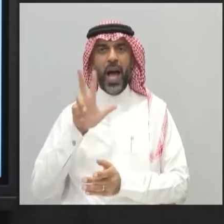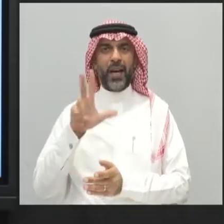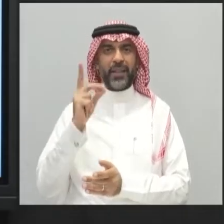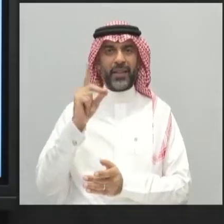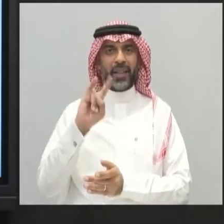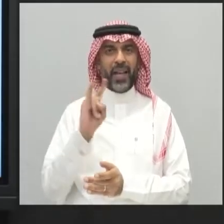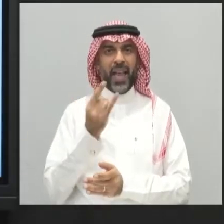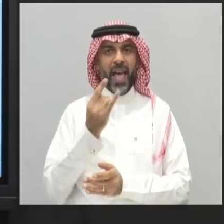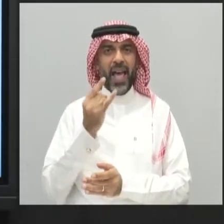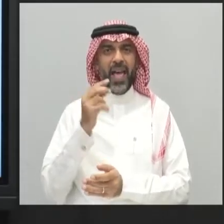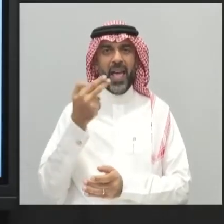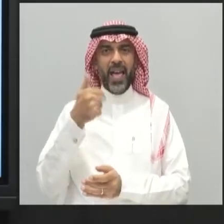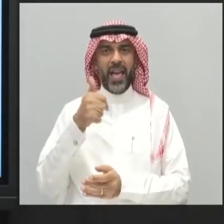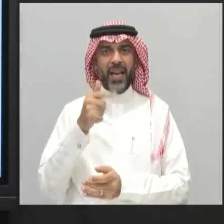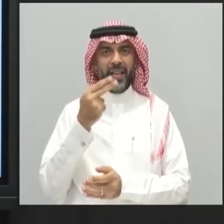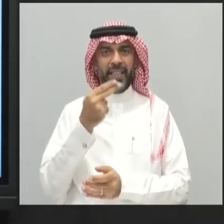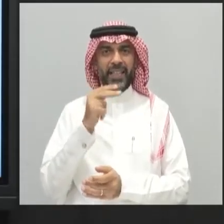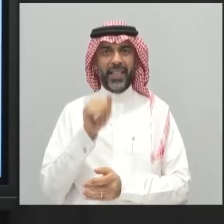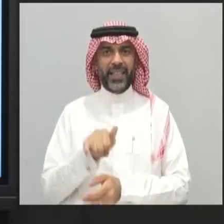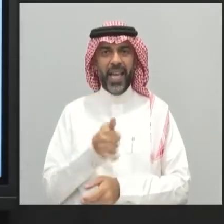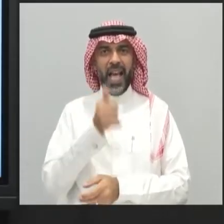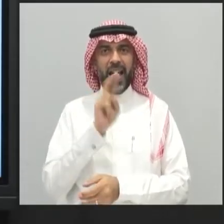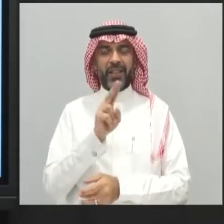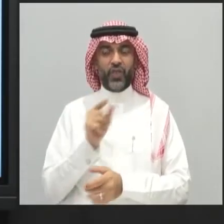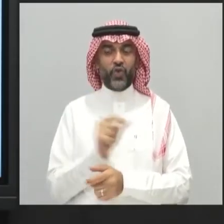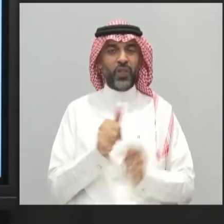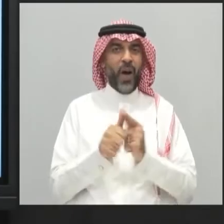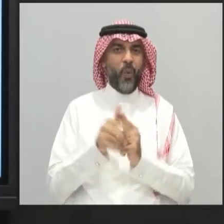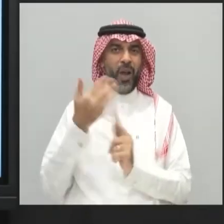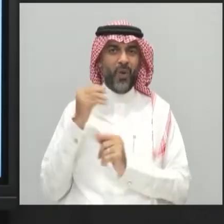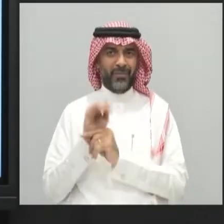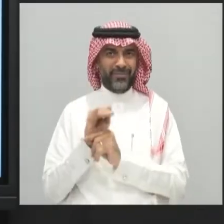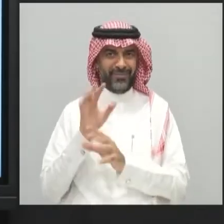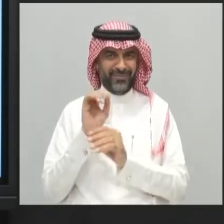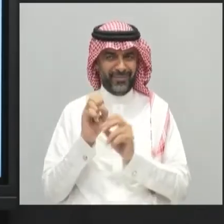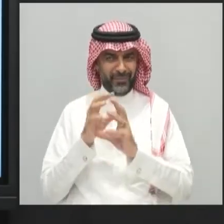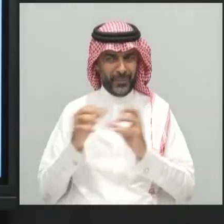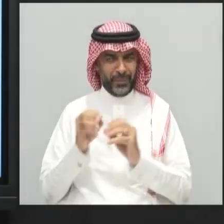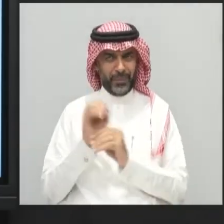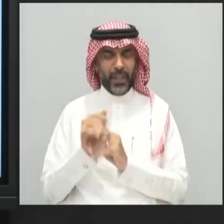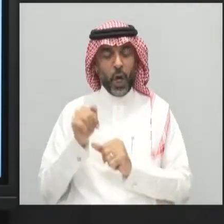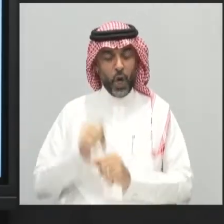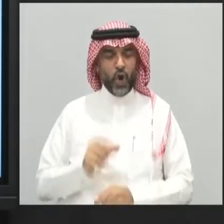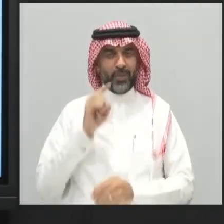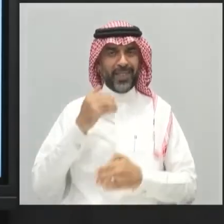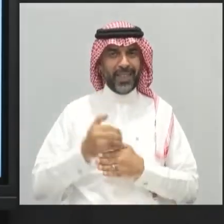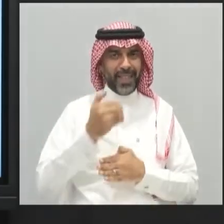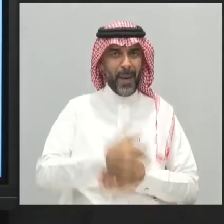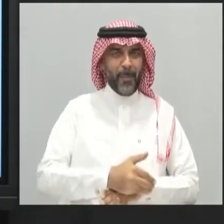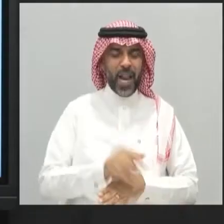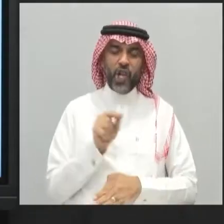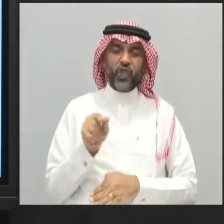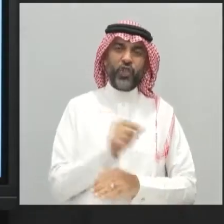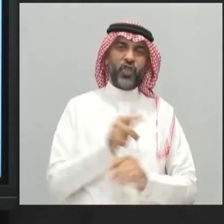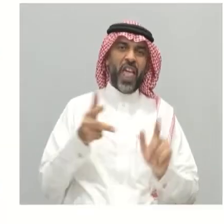تحدثنا في الدرس الاول عن الجزء الاول من تنوع الطلائعيات واليوم باذن الله سوف نستكمل في حديثنا